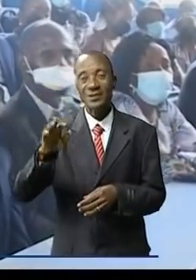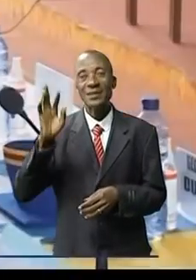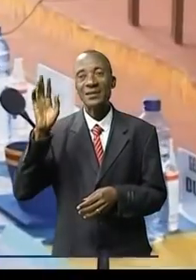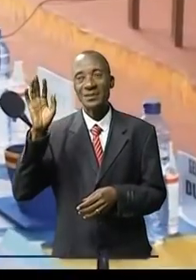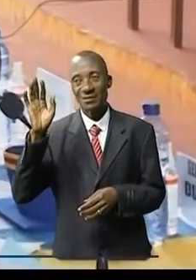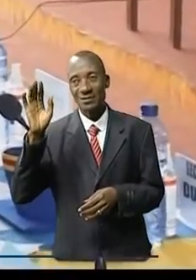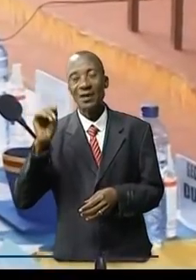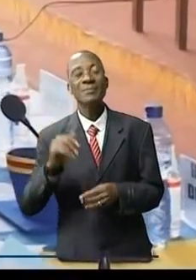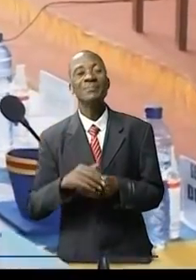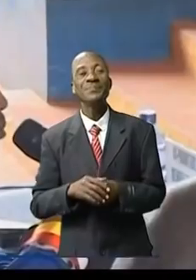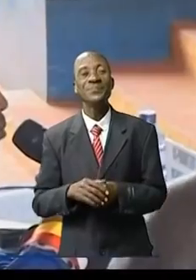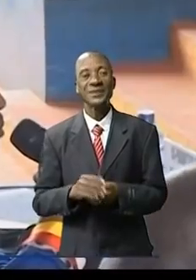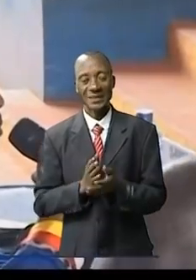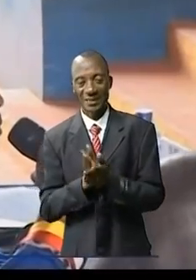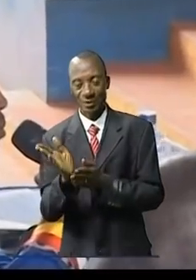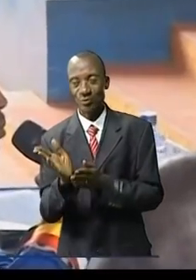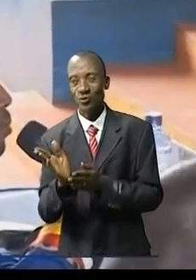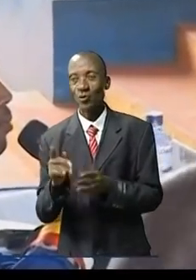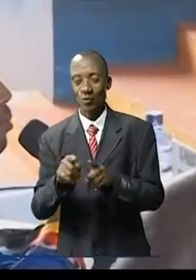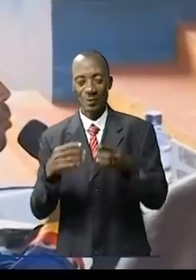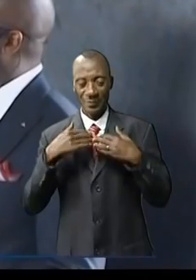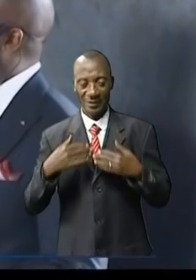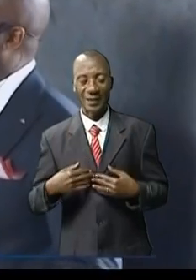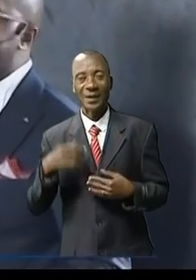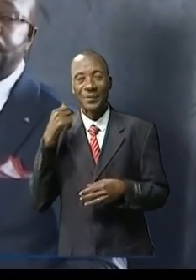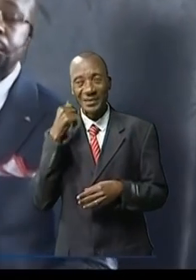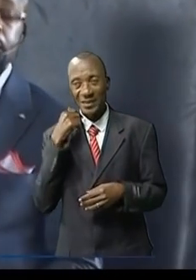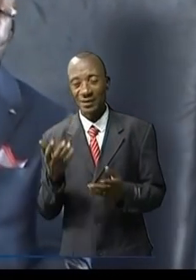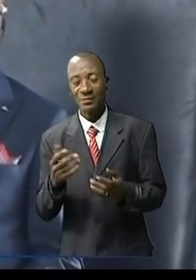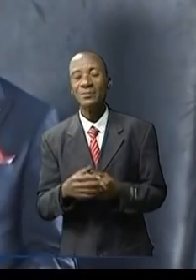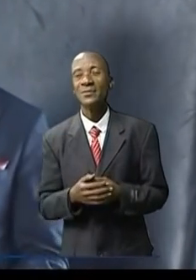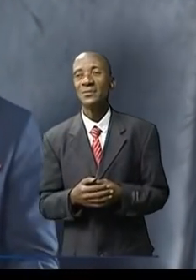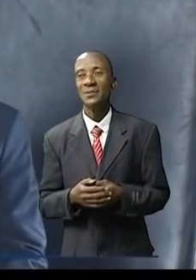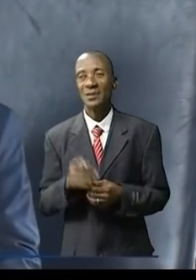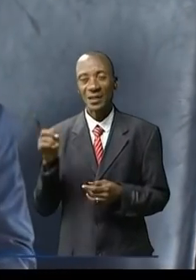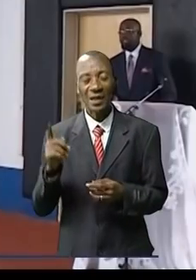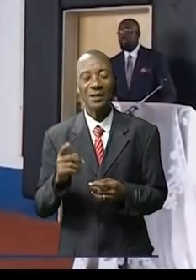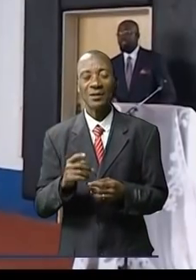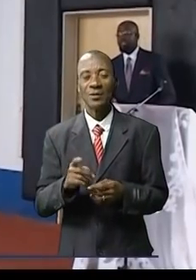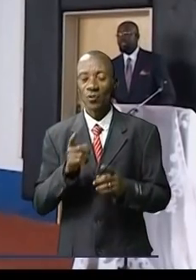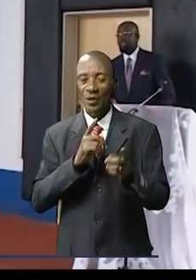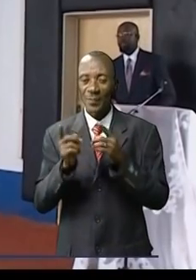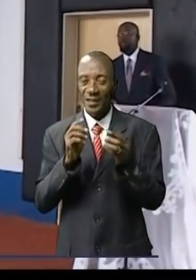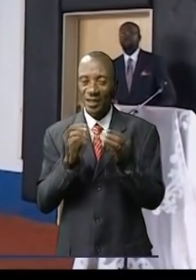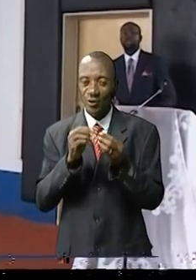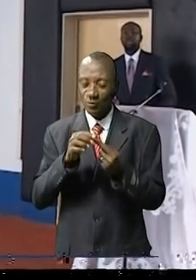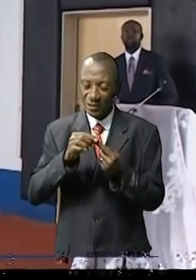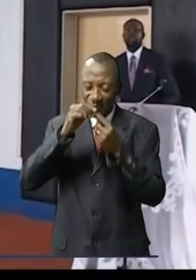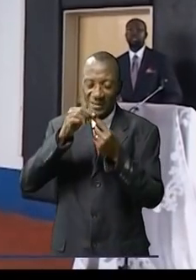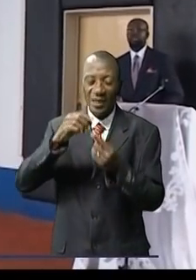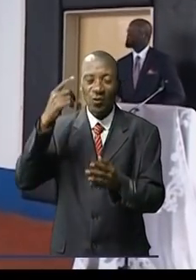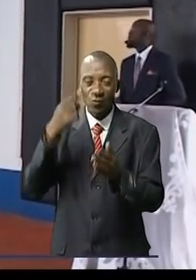thérapeutiques. Des interventions ont été menées et programmées afin d'améliorer le déficit structurel et organisationnel et